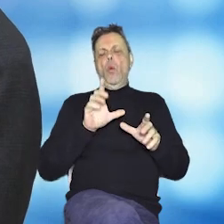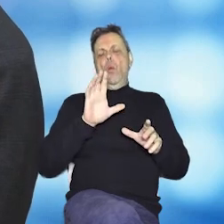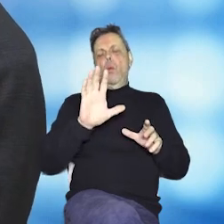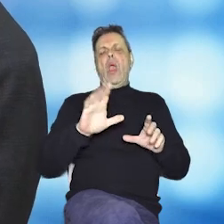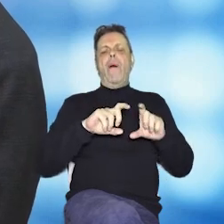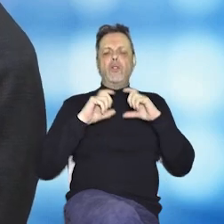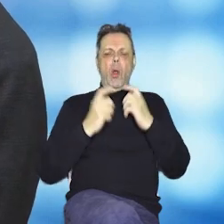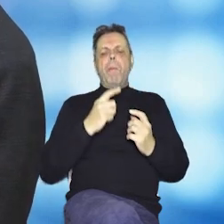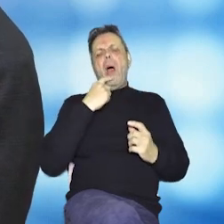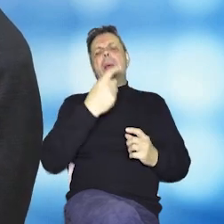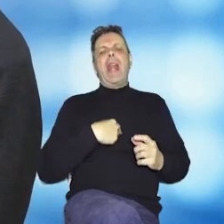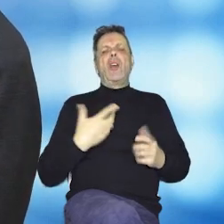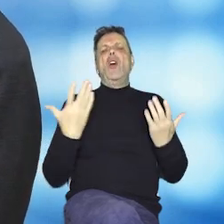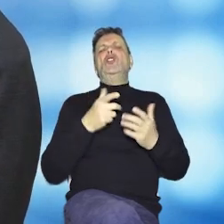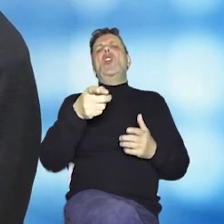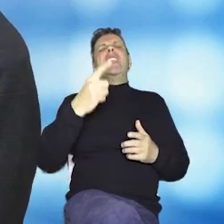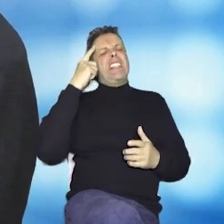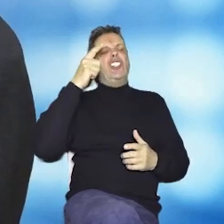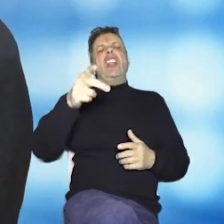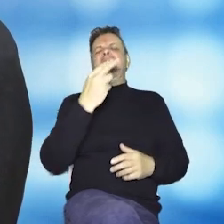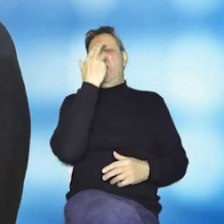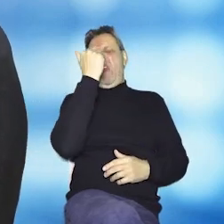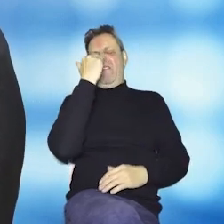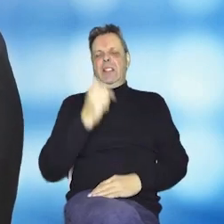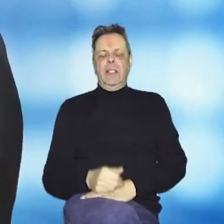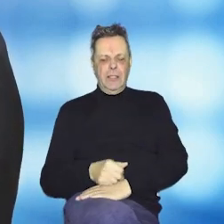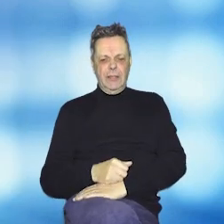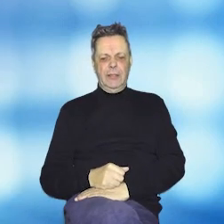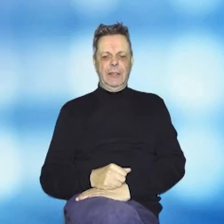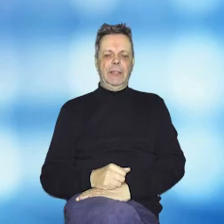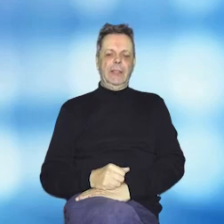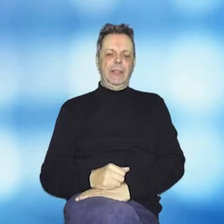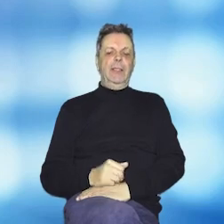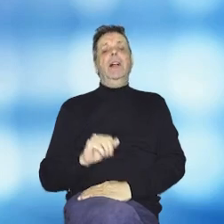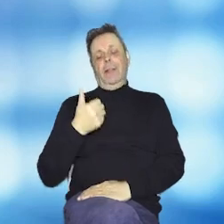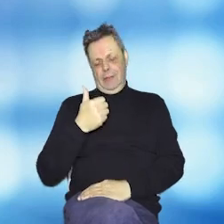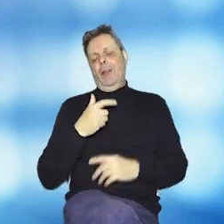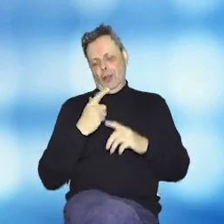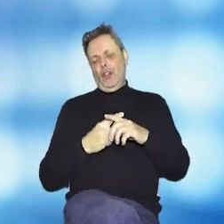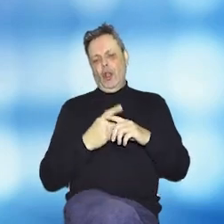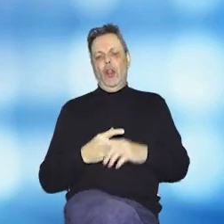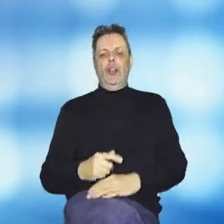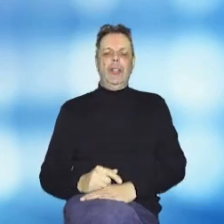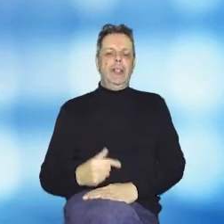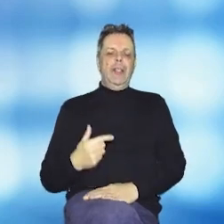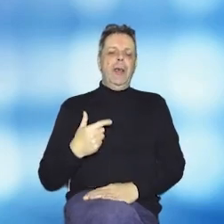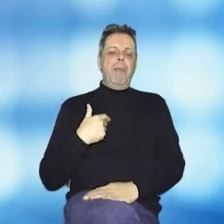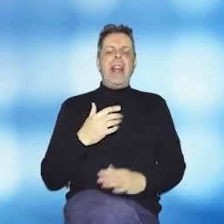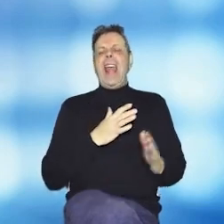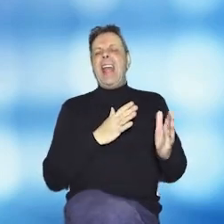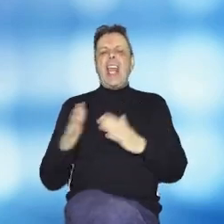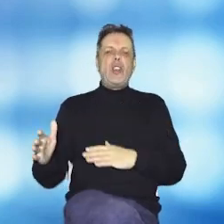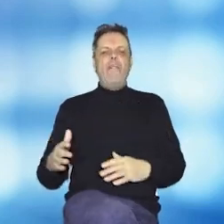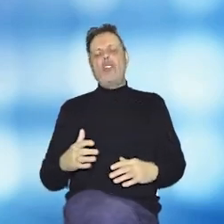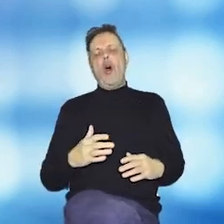odgovarao, kaj ti znaš, ti si balavac. Jer se to vama događa? Pa ponekad da, redovito me